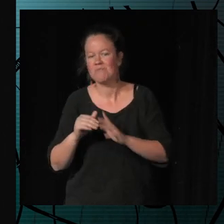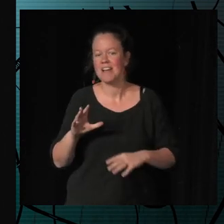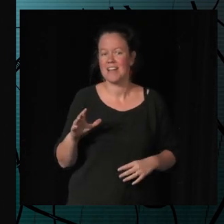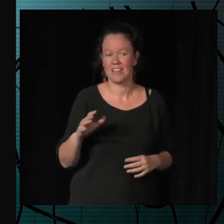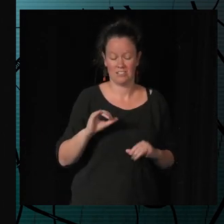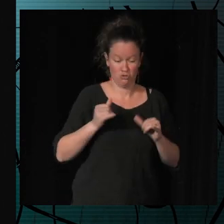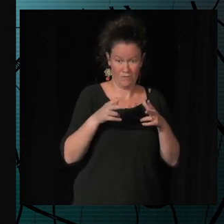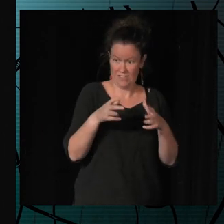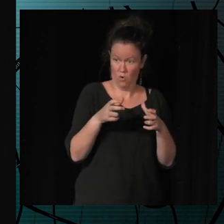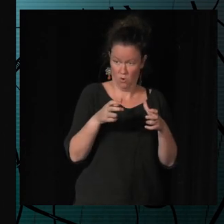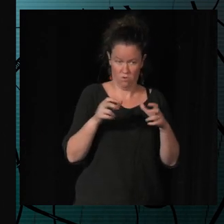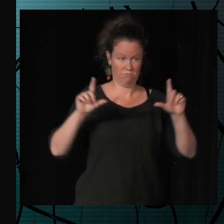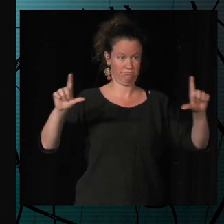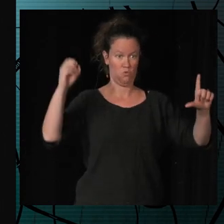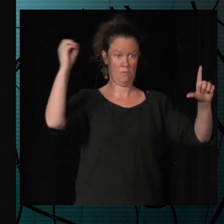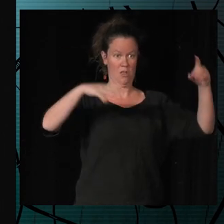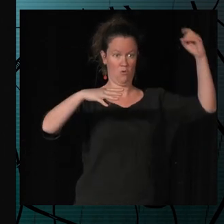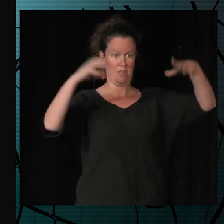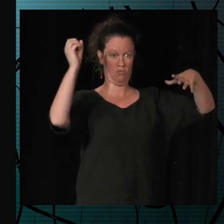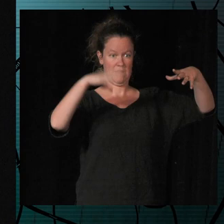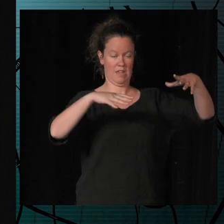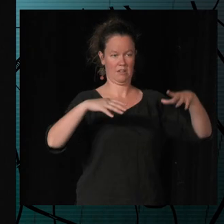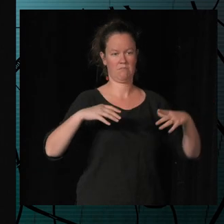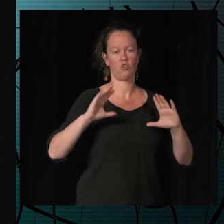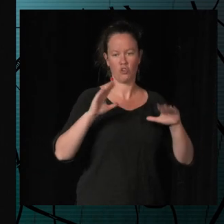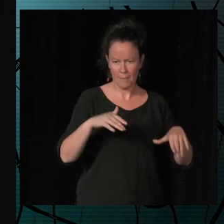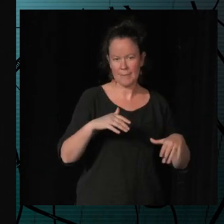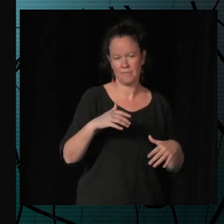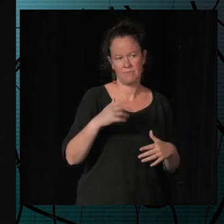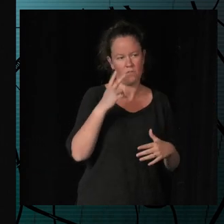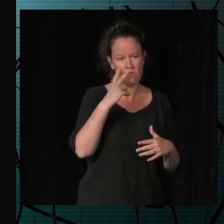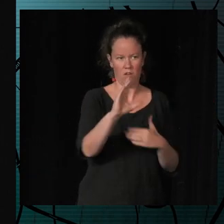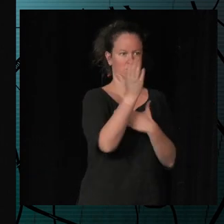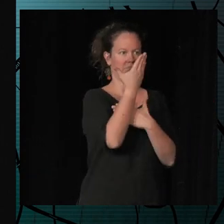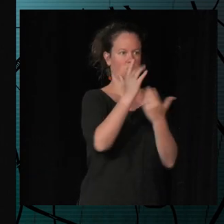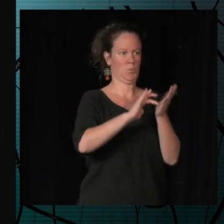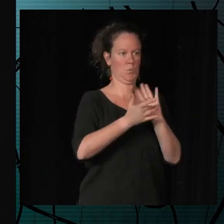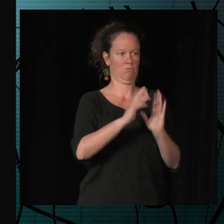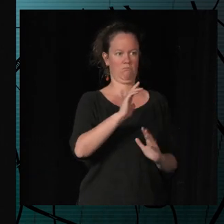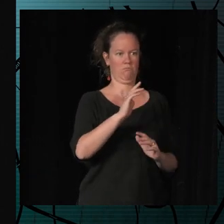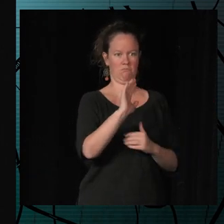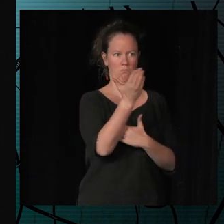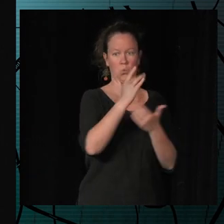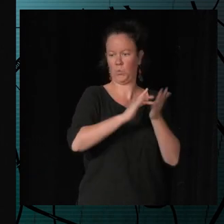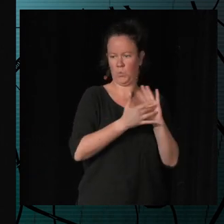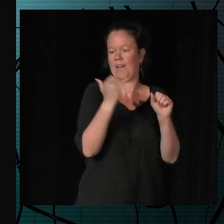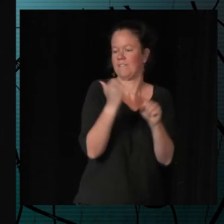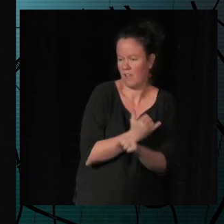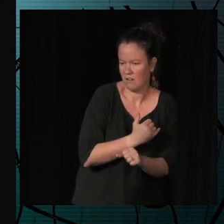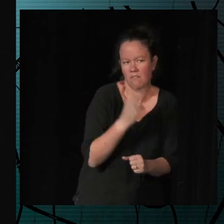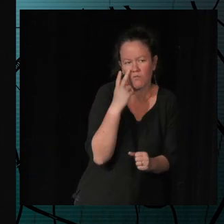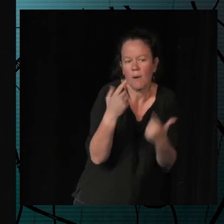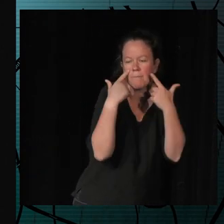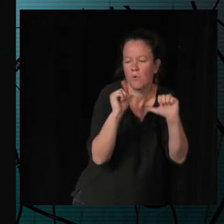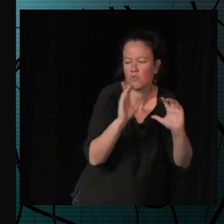trop crues on voit quand même malgré tout malgré les avancées technologiques on voit qu'on est face à quelque chose de très cru et et de bah de complètement artificiel et effectivement